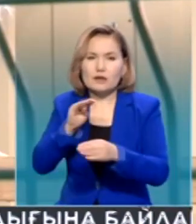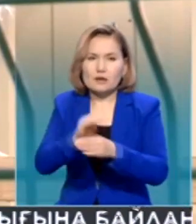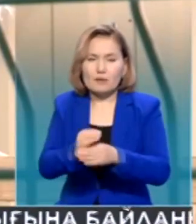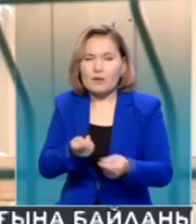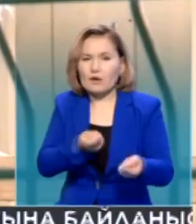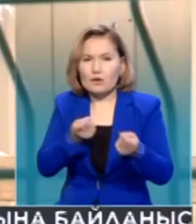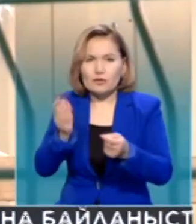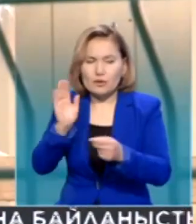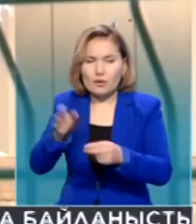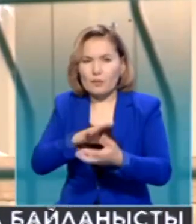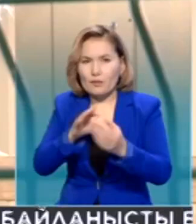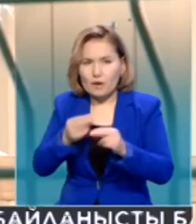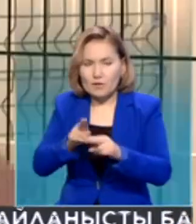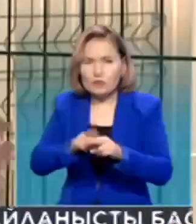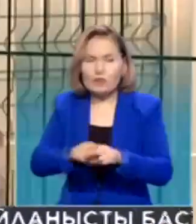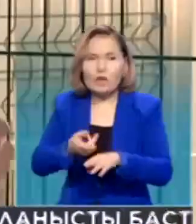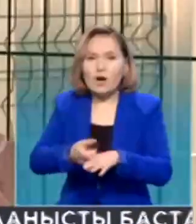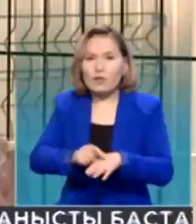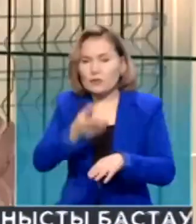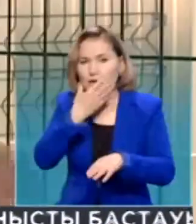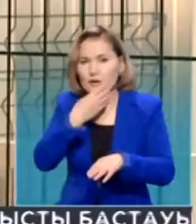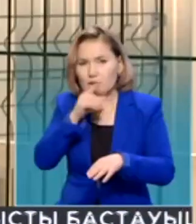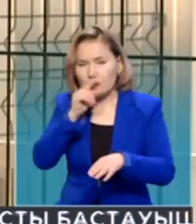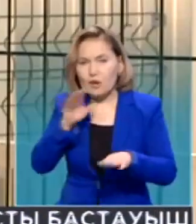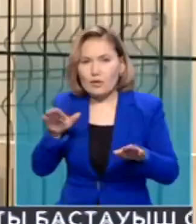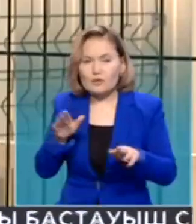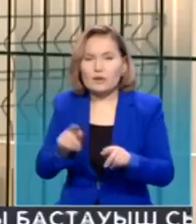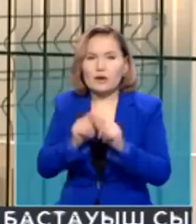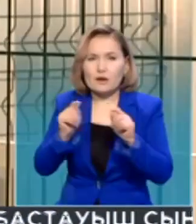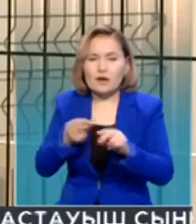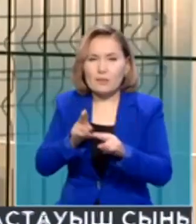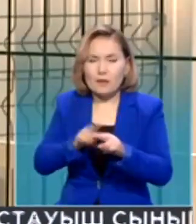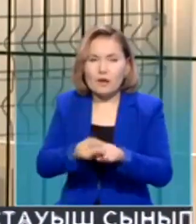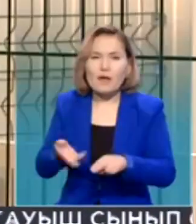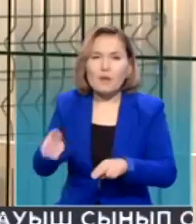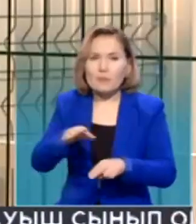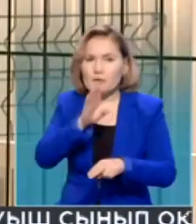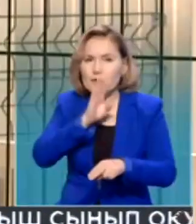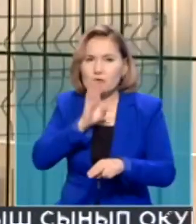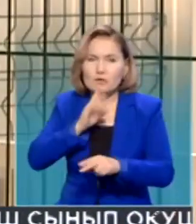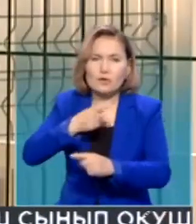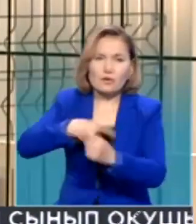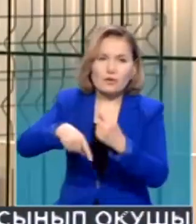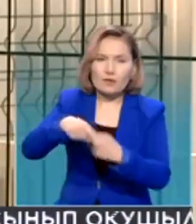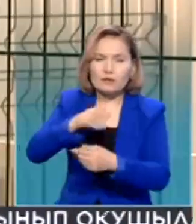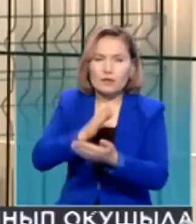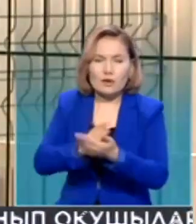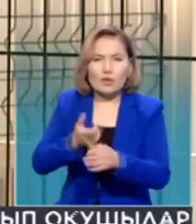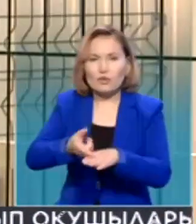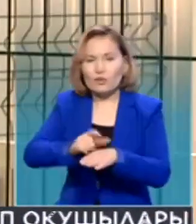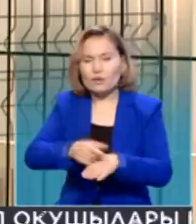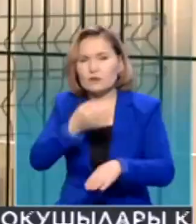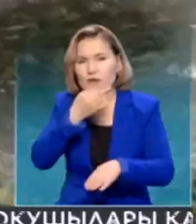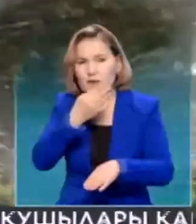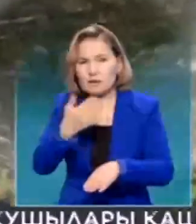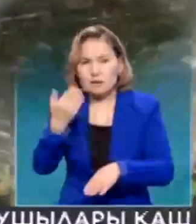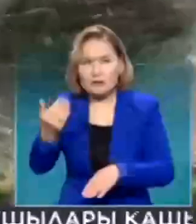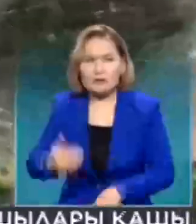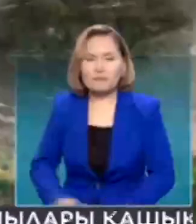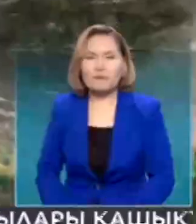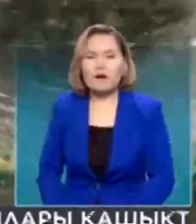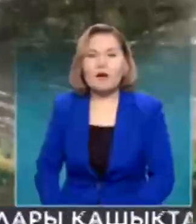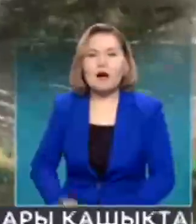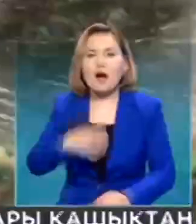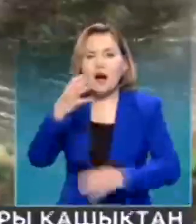тауыс жақында ғана карантиннен шығып осында қосылған 5 бірдей аналықтың қоршауында қалды. Оған бұл жер өте ұнайтын секілді.